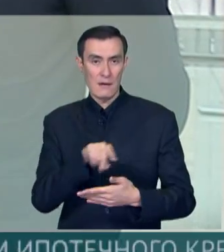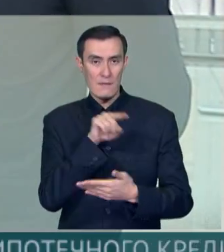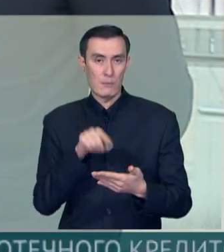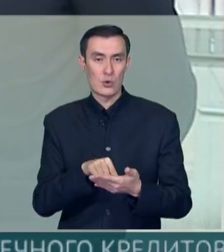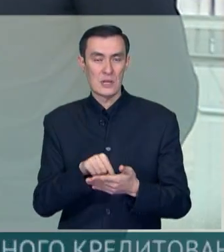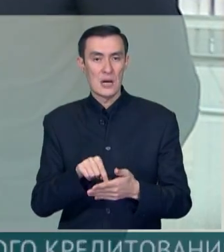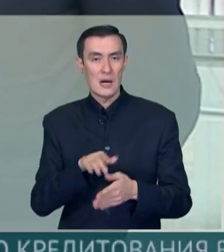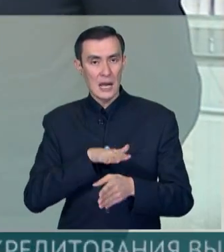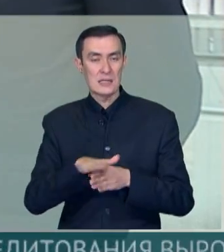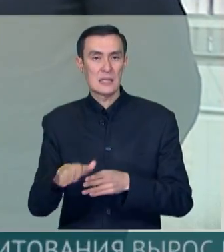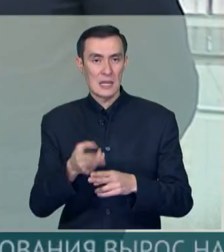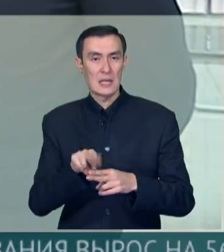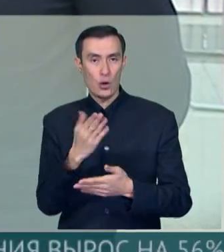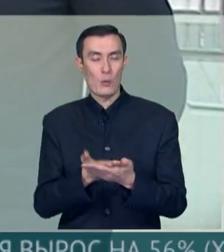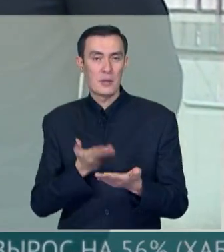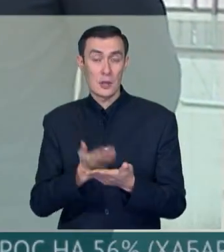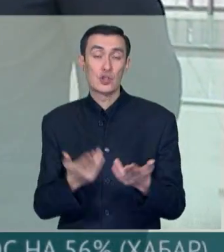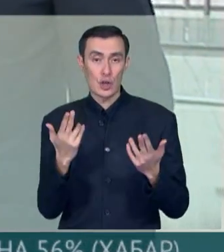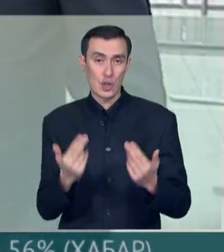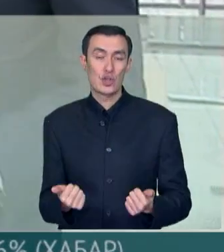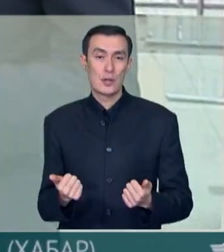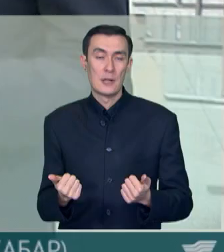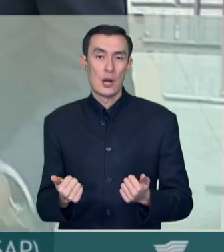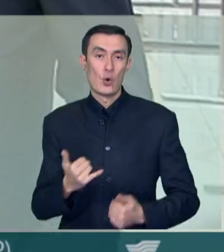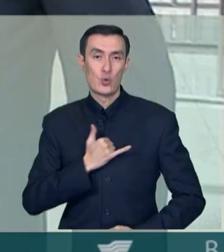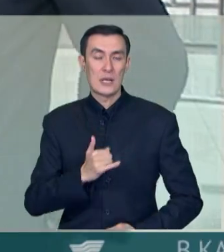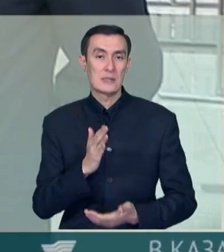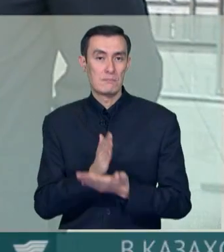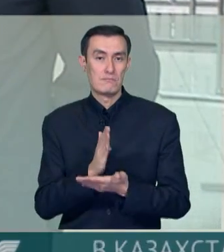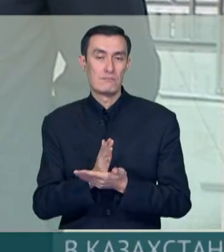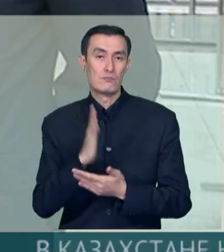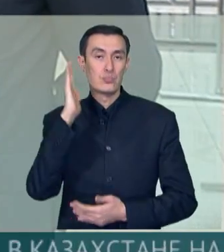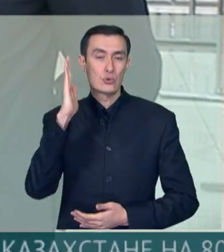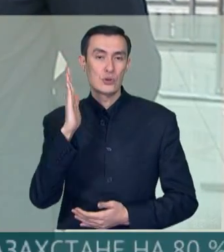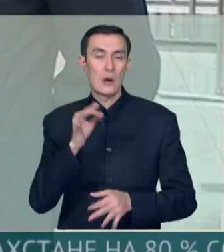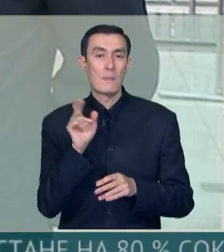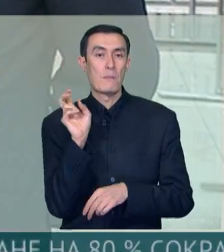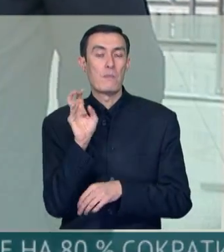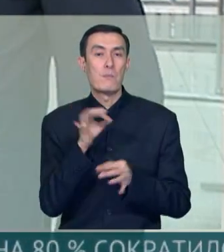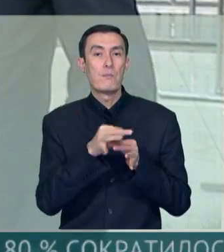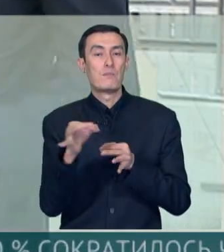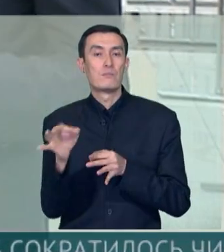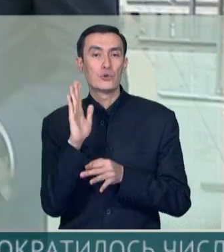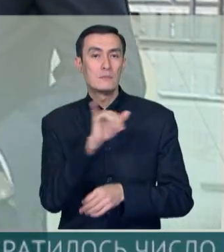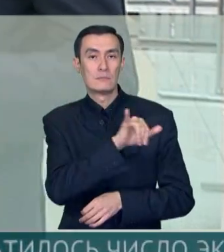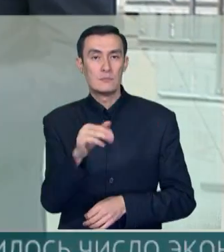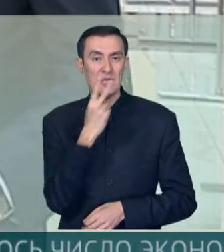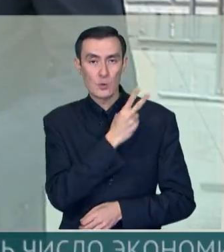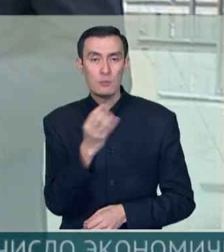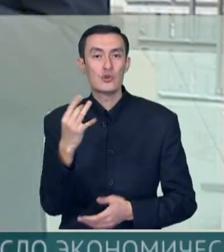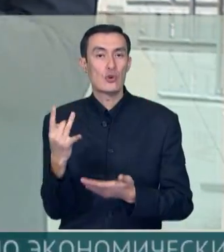реализации рекомендаций? Конечно. У нас предстоят еще поездки в регионы. Мы еще раз